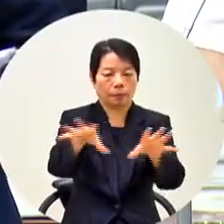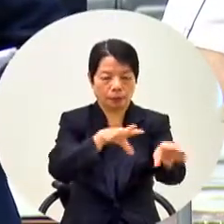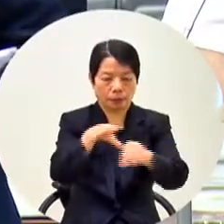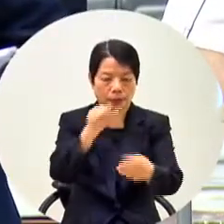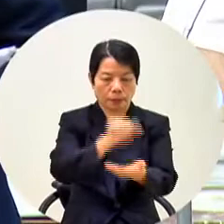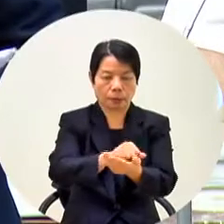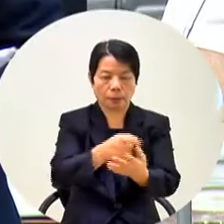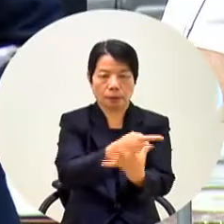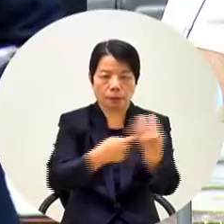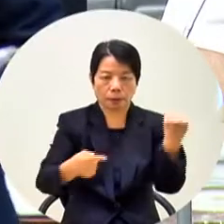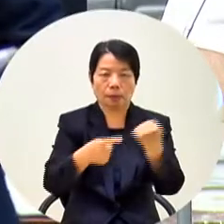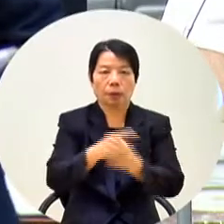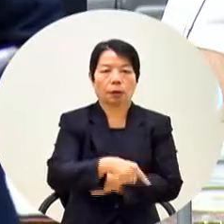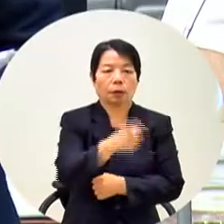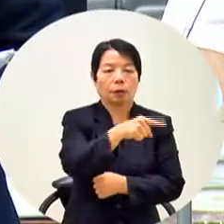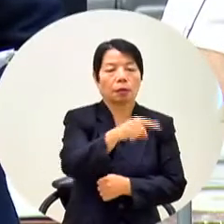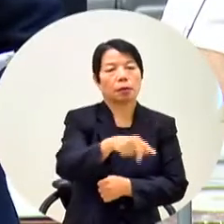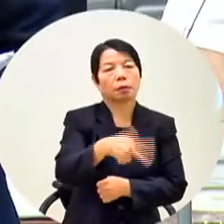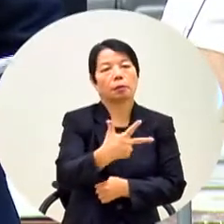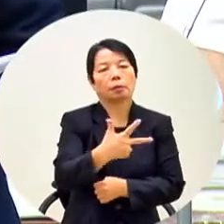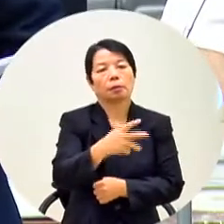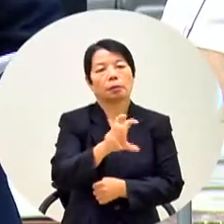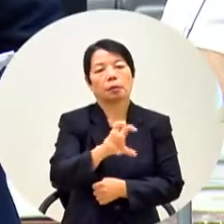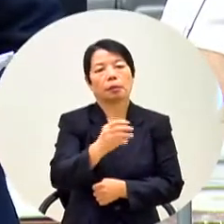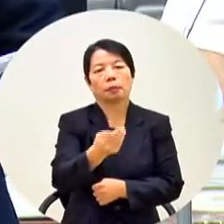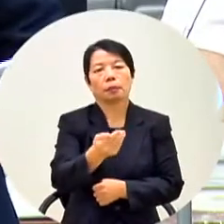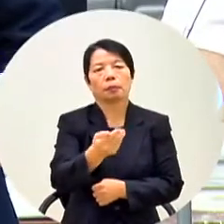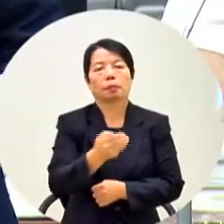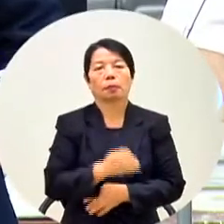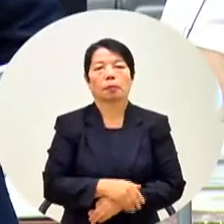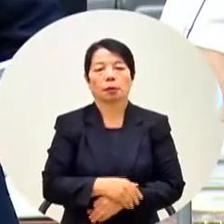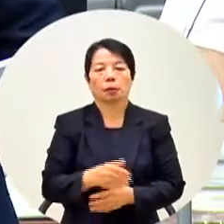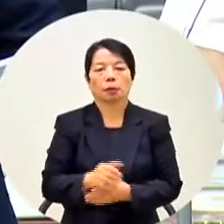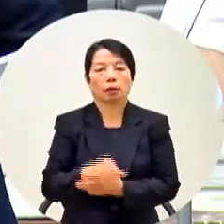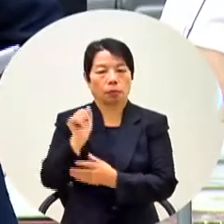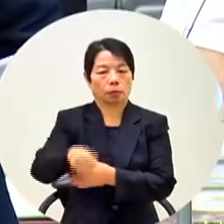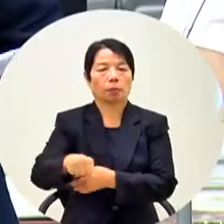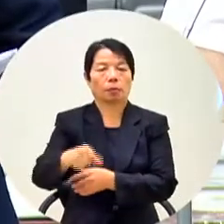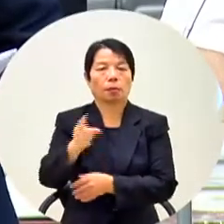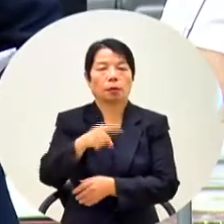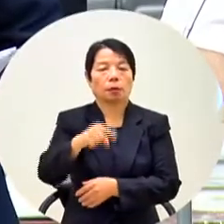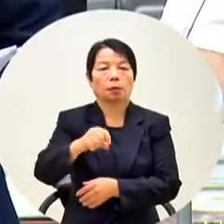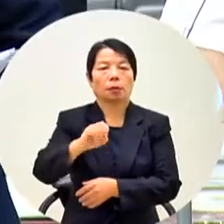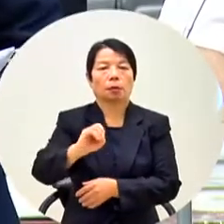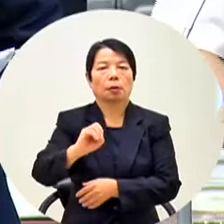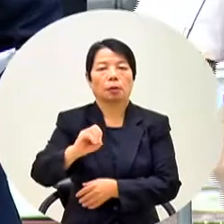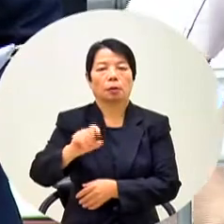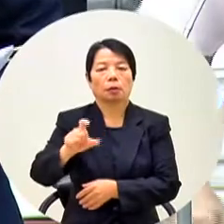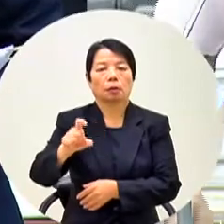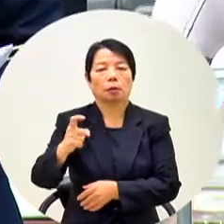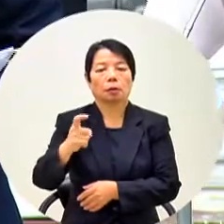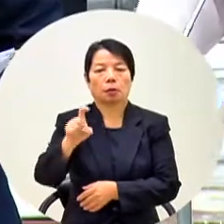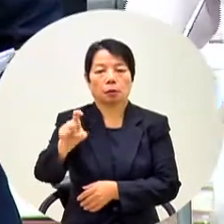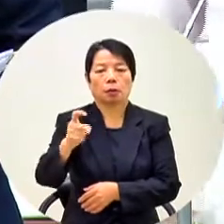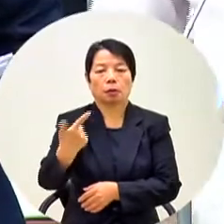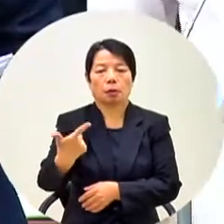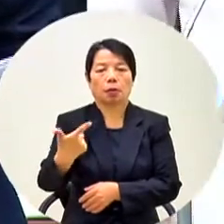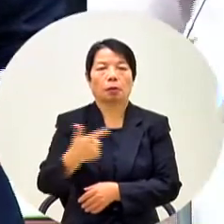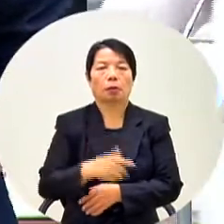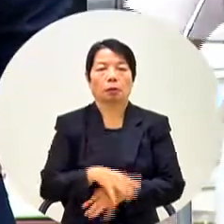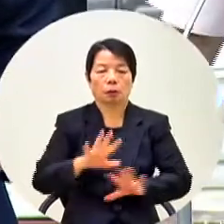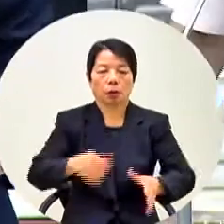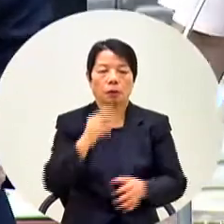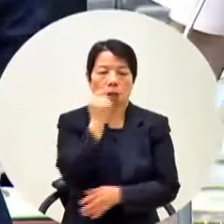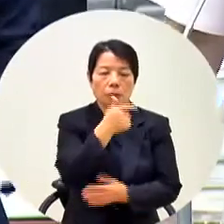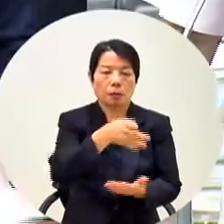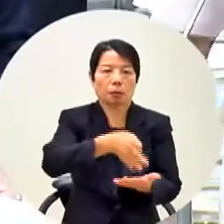申请的是1789件，那核准的是1016件，目前的特登核准率